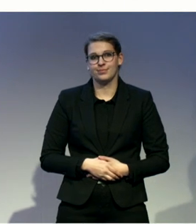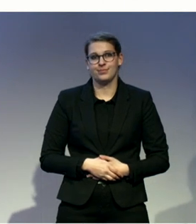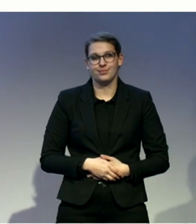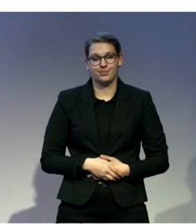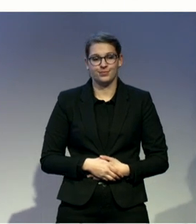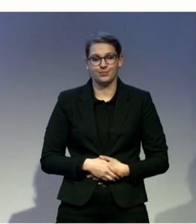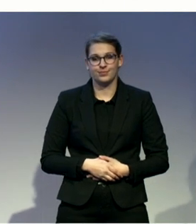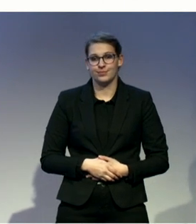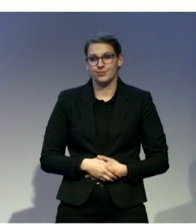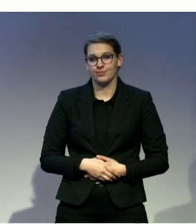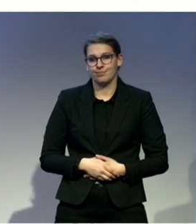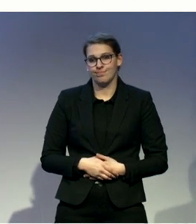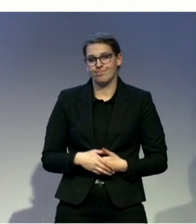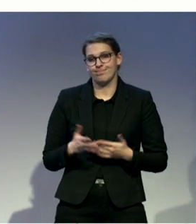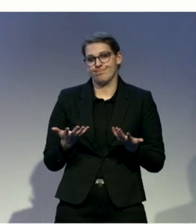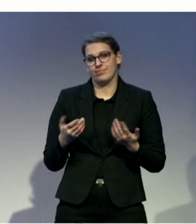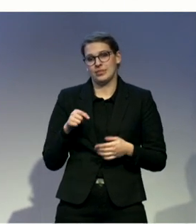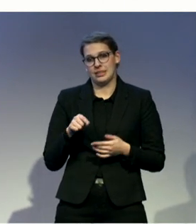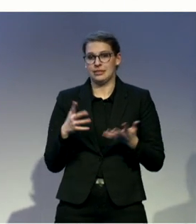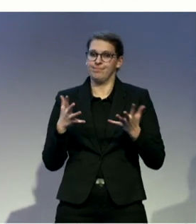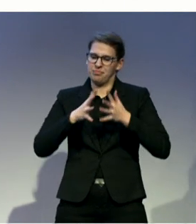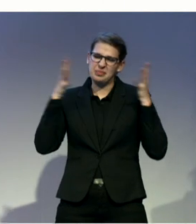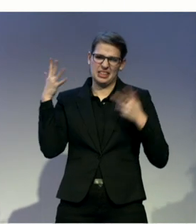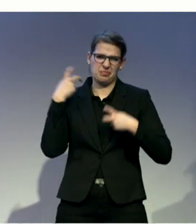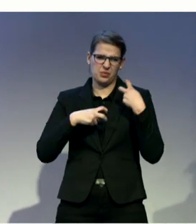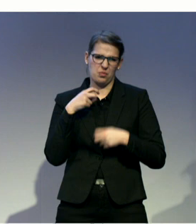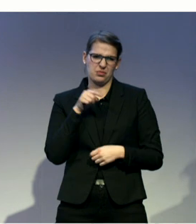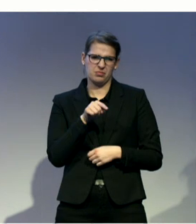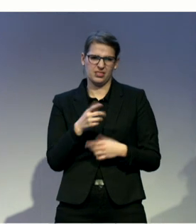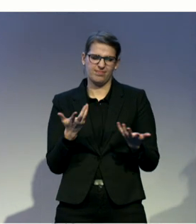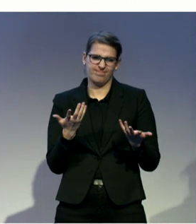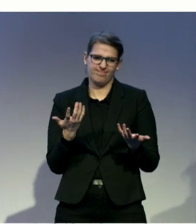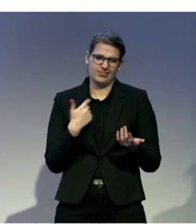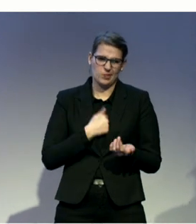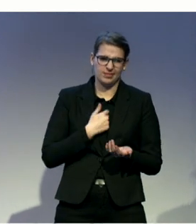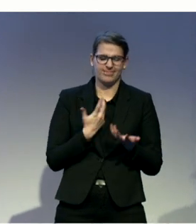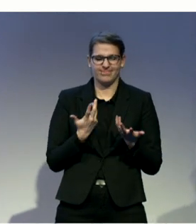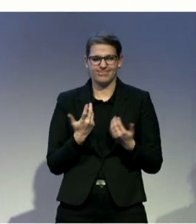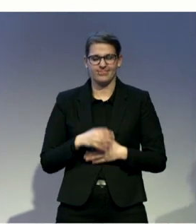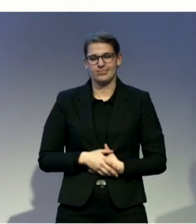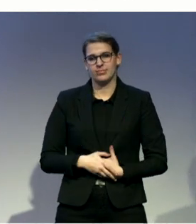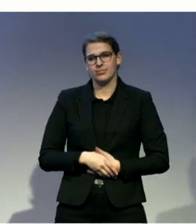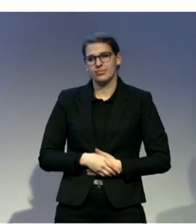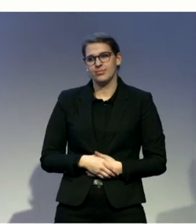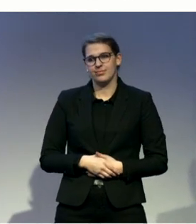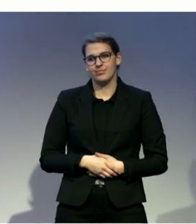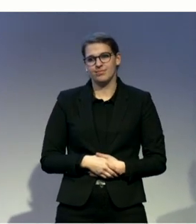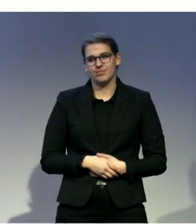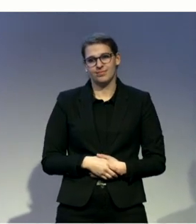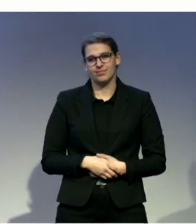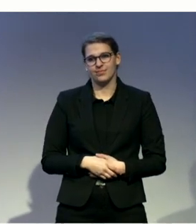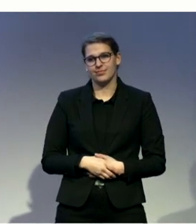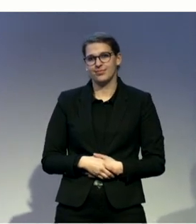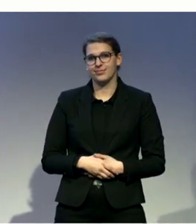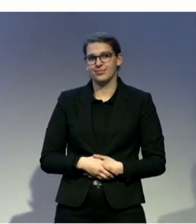main problems. Qeyd etmək istəyirik ki, bu proqram tək paytaxt Bakı şəhərində və